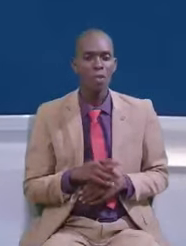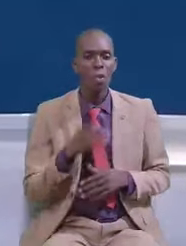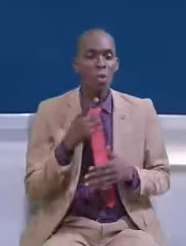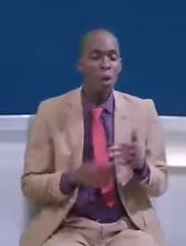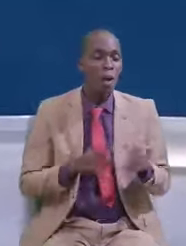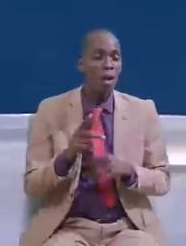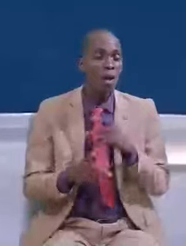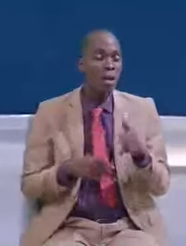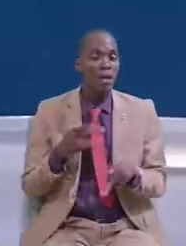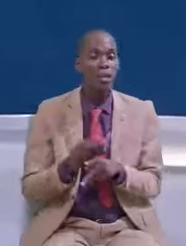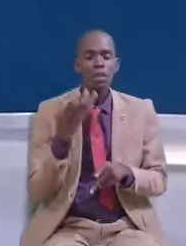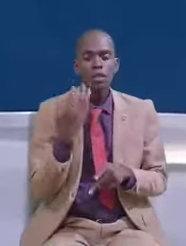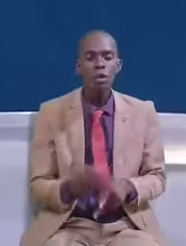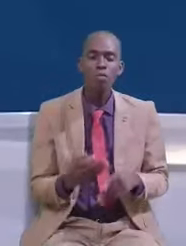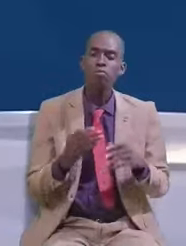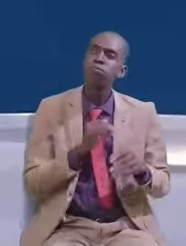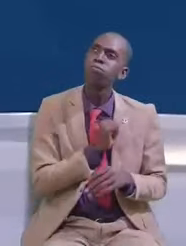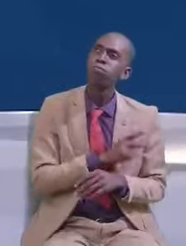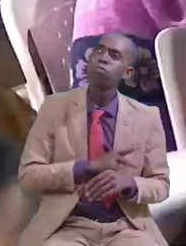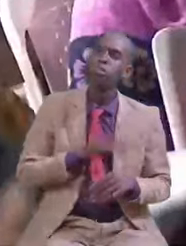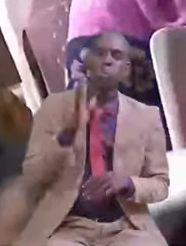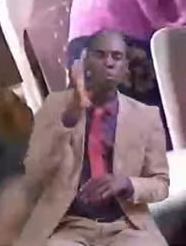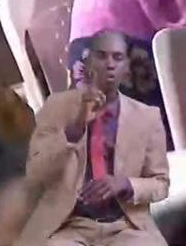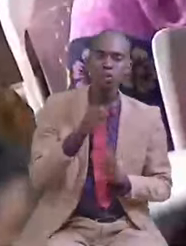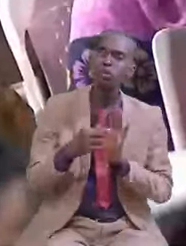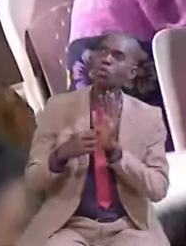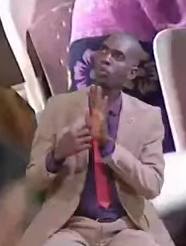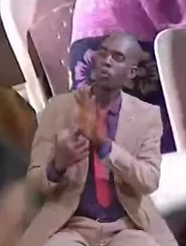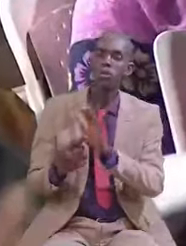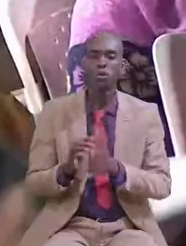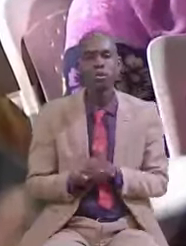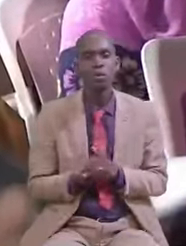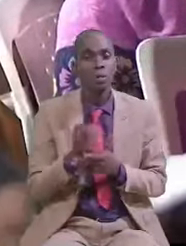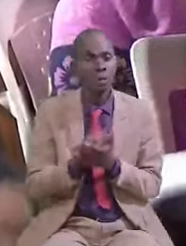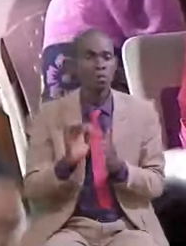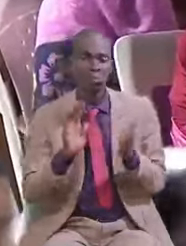Comment vas-tu montrer la gratitude envers la personne? C'est ce que Christ a fait.